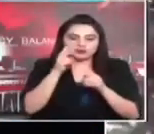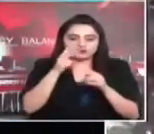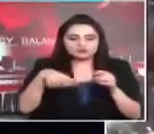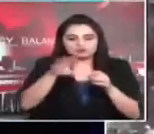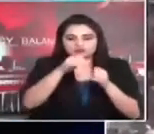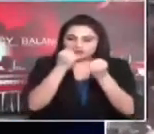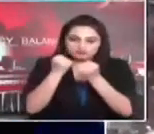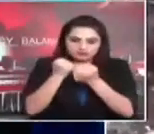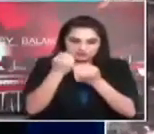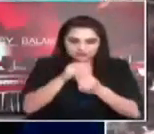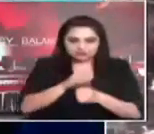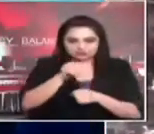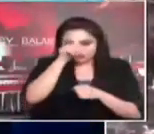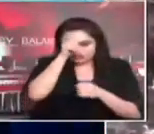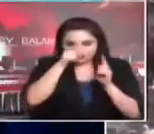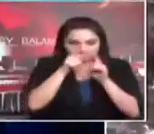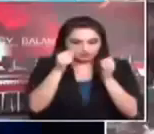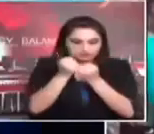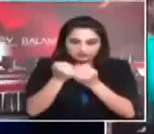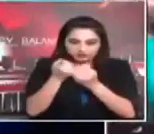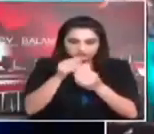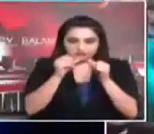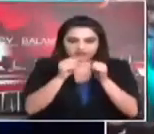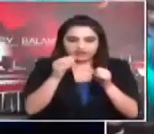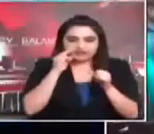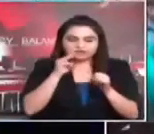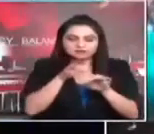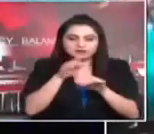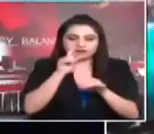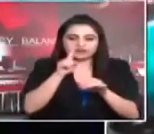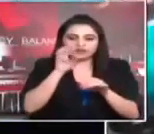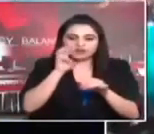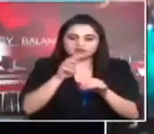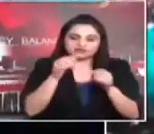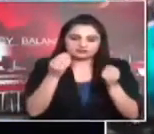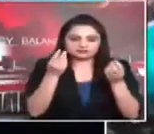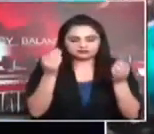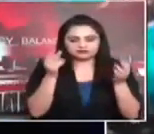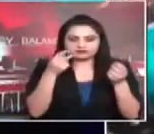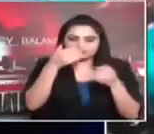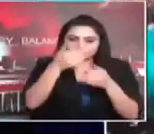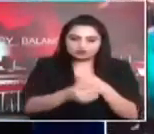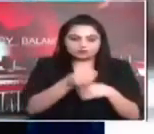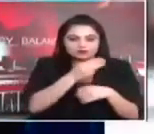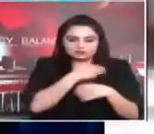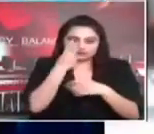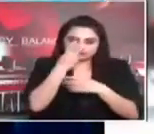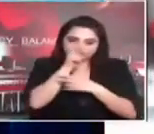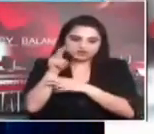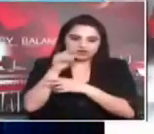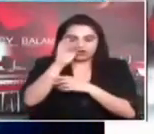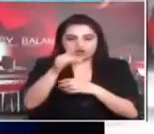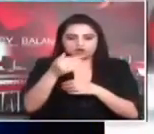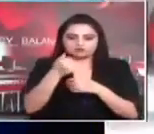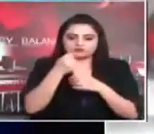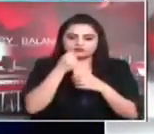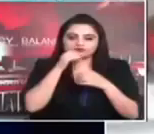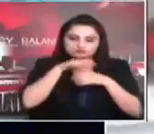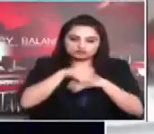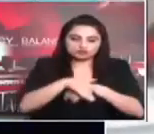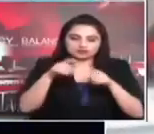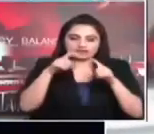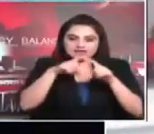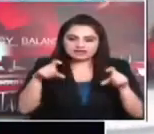र भारतको सार्वजनिक बिदा हुने आइतबार करिब 1000 जनासम्म पर्यटक आउने गरेको झरनाको टिकट